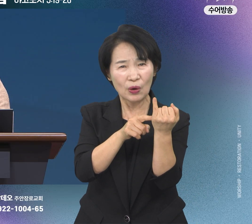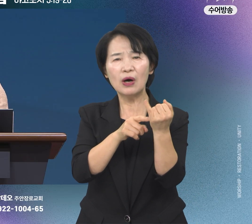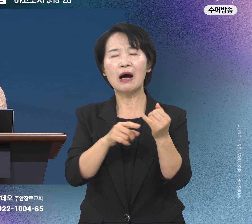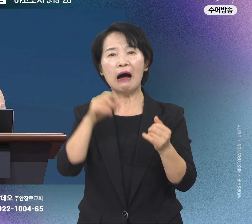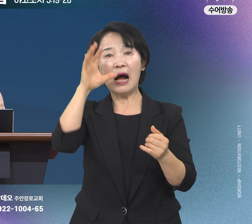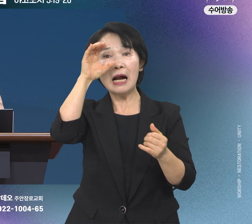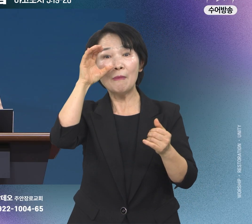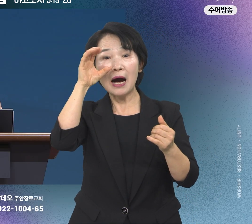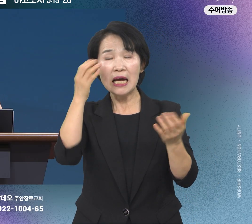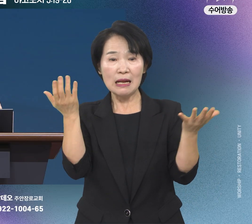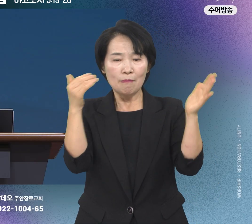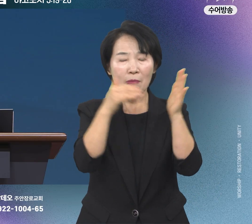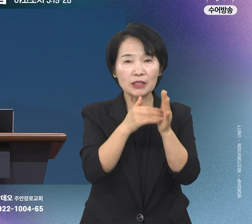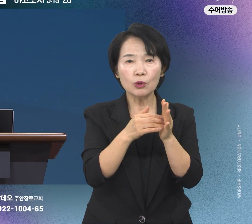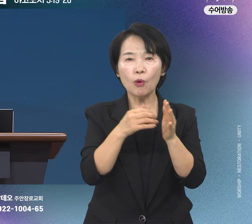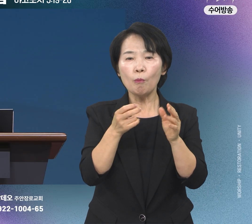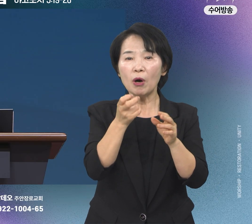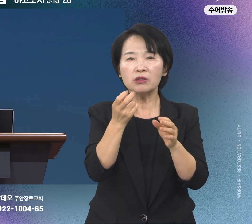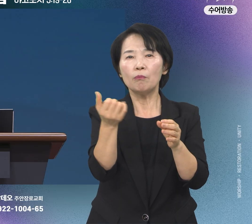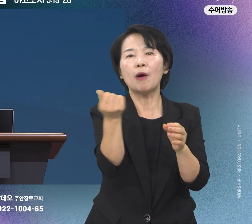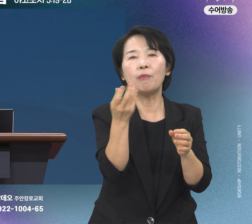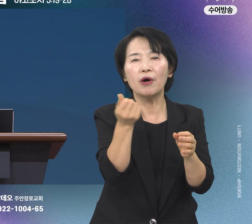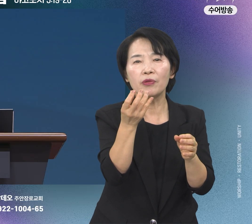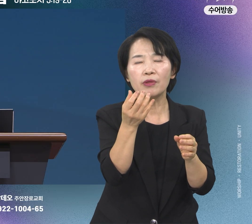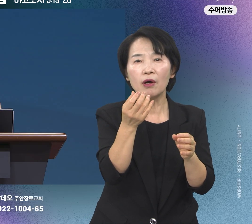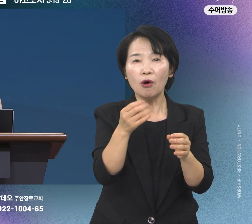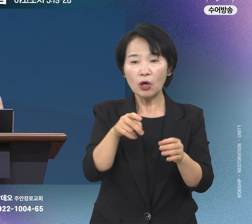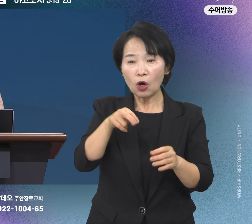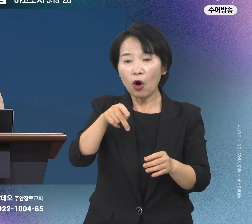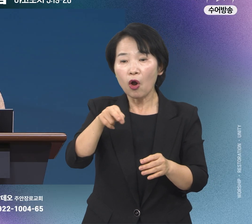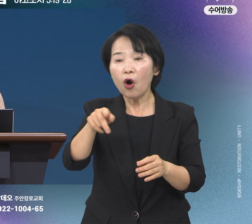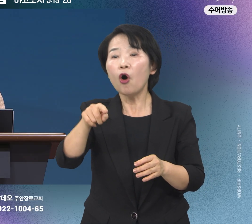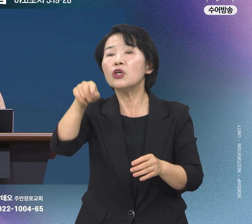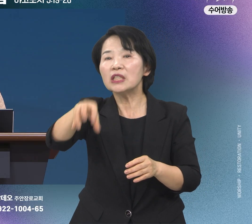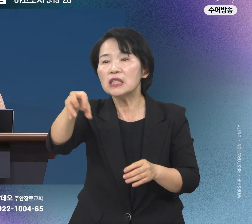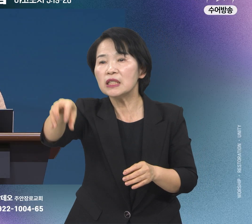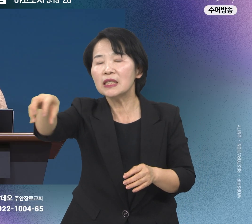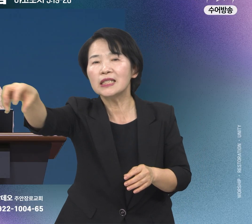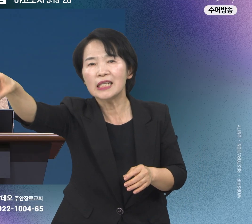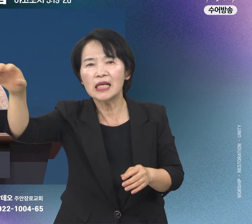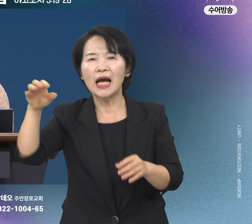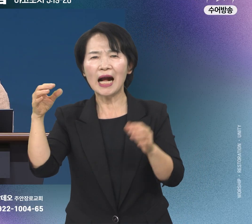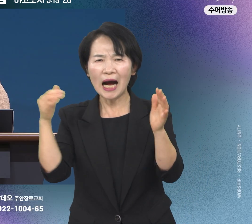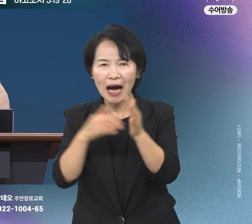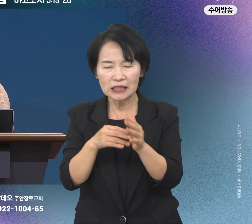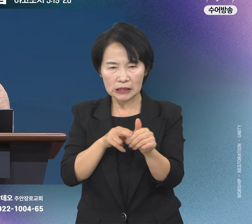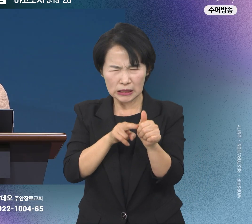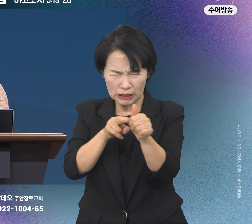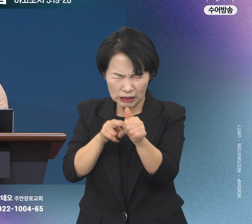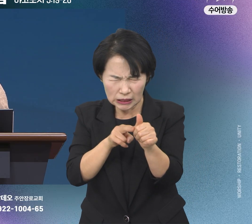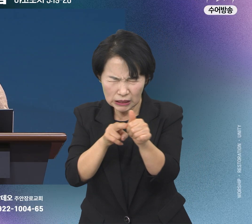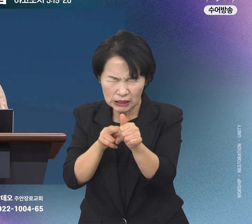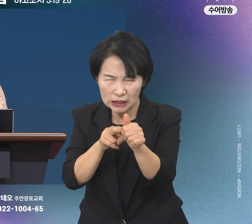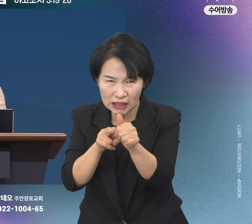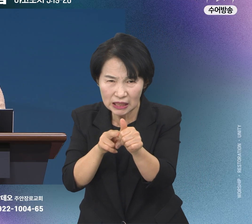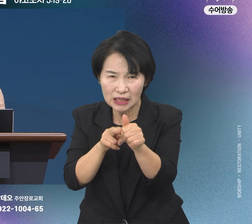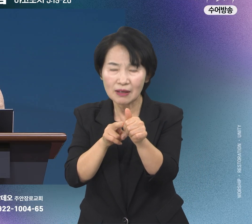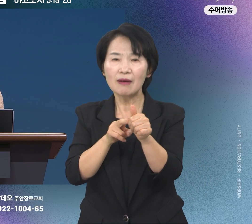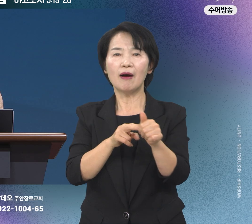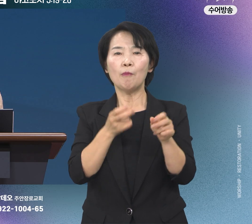번의 버스를 타고 어떤 사거리를 지나는까지 파악한 상태입니다. 자, 이제 전도 대상자가 몇